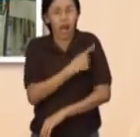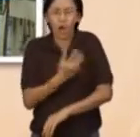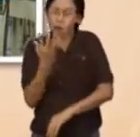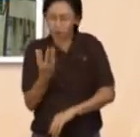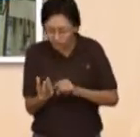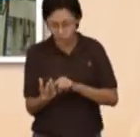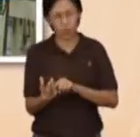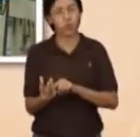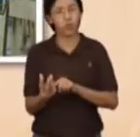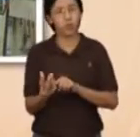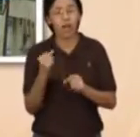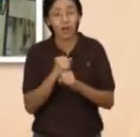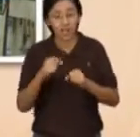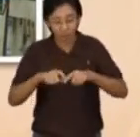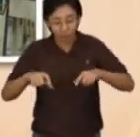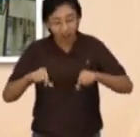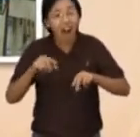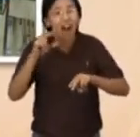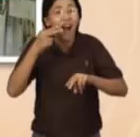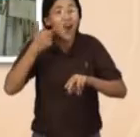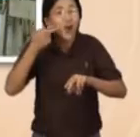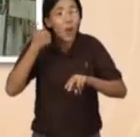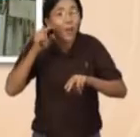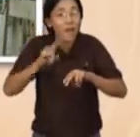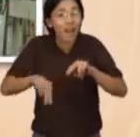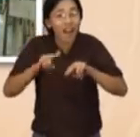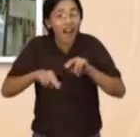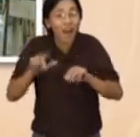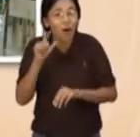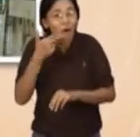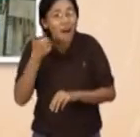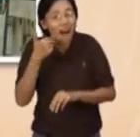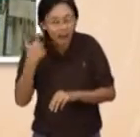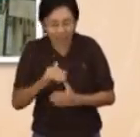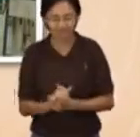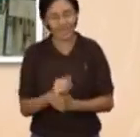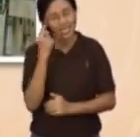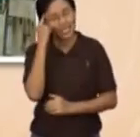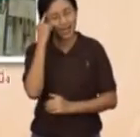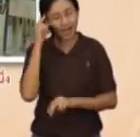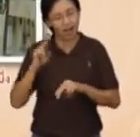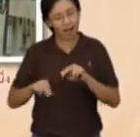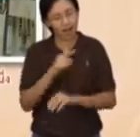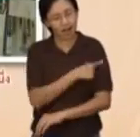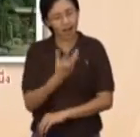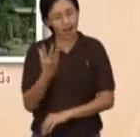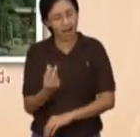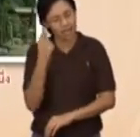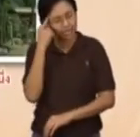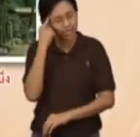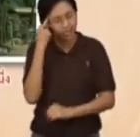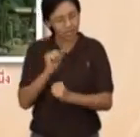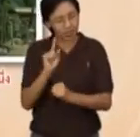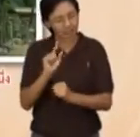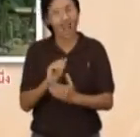งอย่างเดียวเนี่ยก็ยังเหลือไข่ขาวเขาก็คิดว่าไข่ขาวเนี่ยเขาควรจะมาทำอะไร ก็เลยทำ